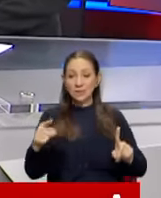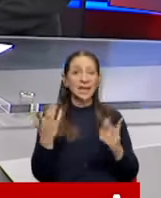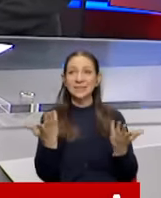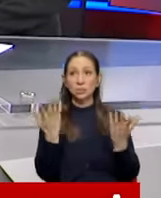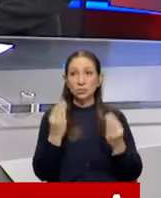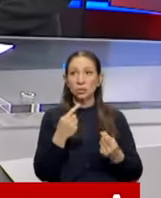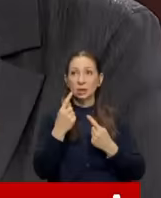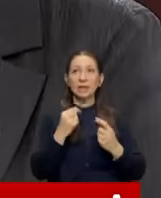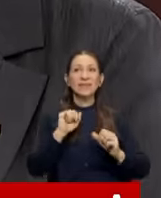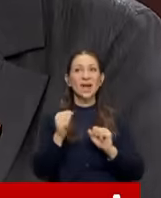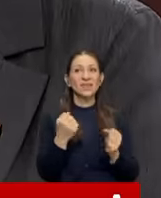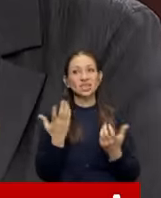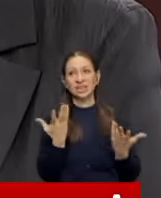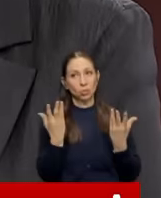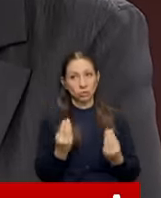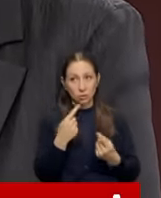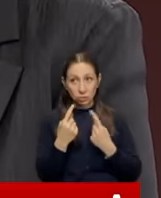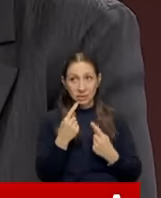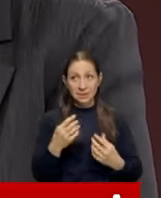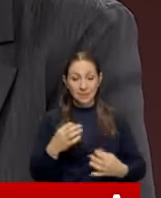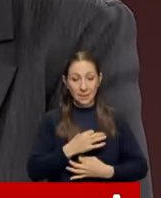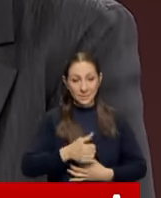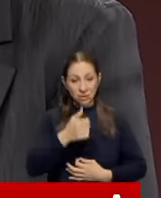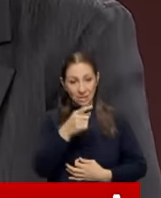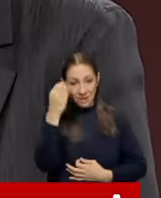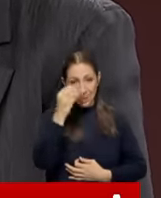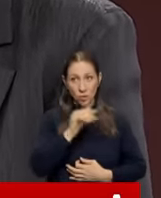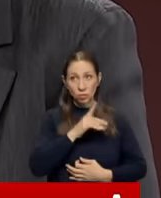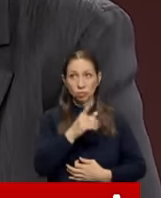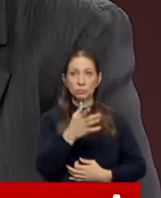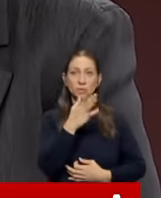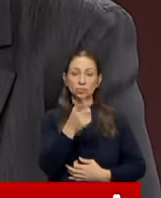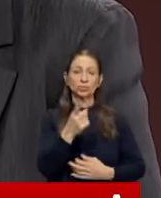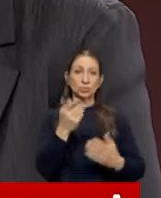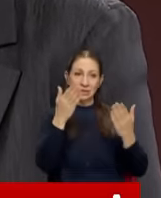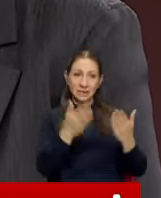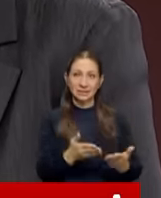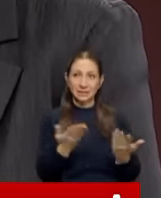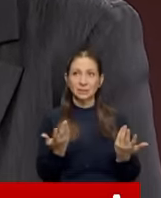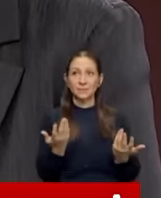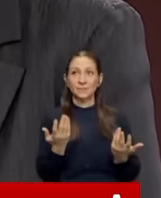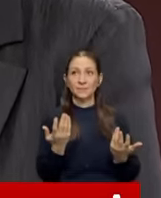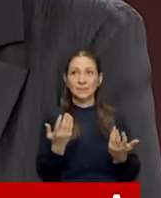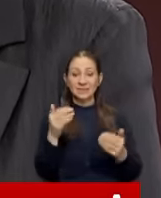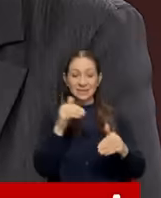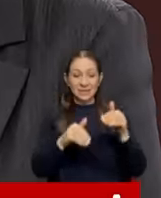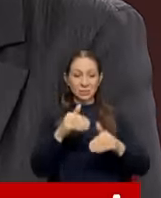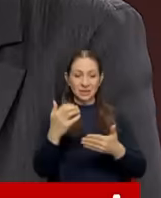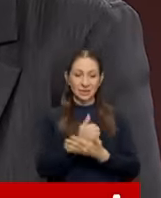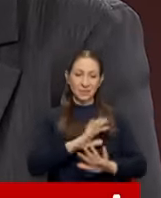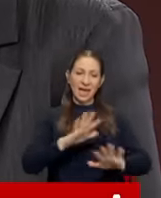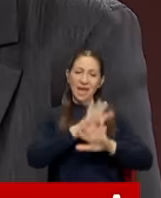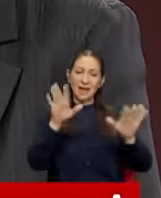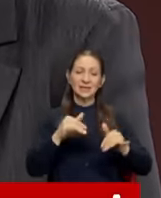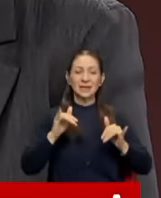konuşuldu davranış biçimleri konuşuldu Sayın e başkanımızın Ekrem imamoğlu'nun biliyorsunuz tarzını zaten hani e seçimler alındıktan sonra